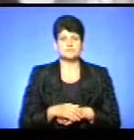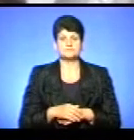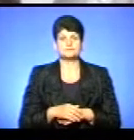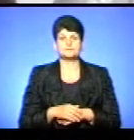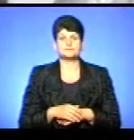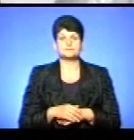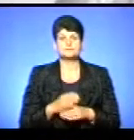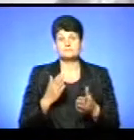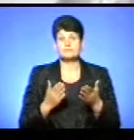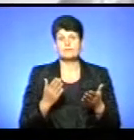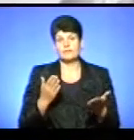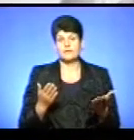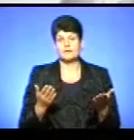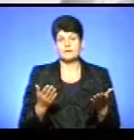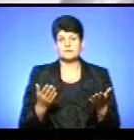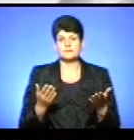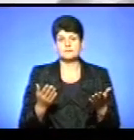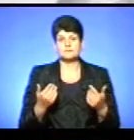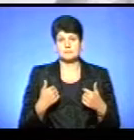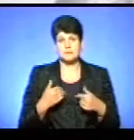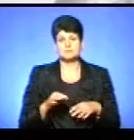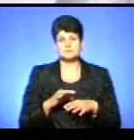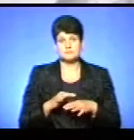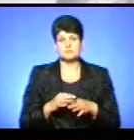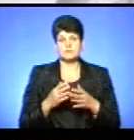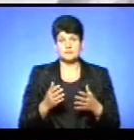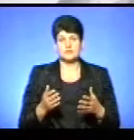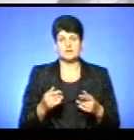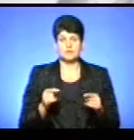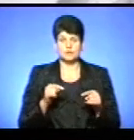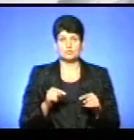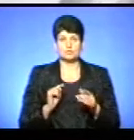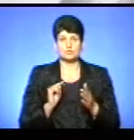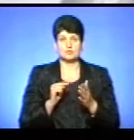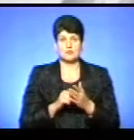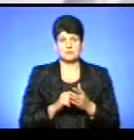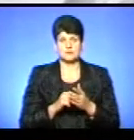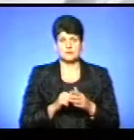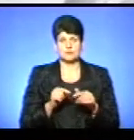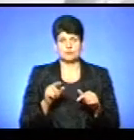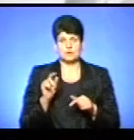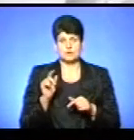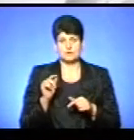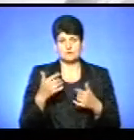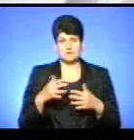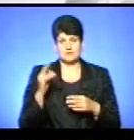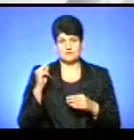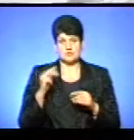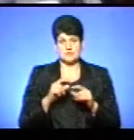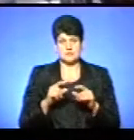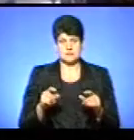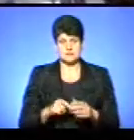Ось, але ми її пройшли, і тому ми потрапимо з понеділка вже в навчальний